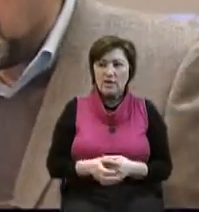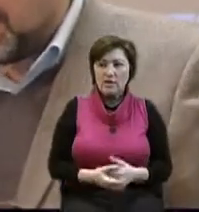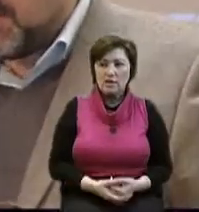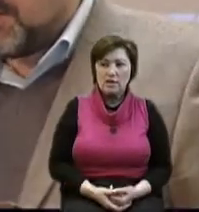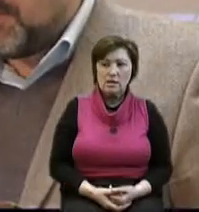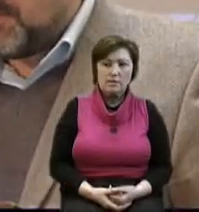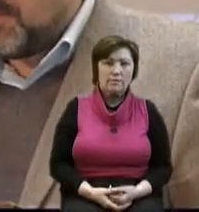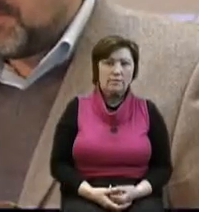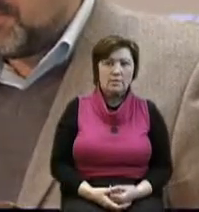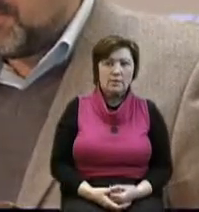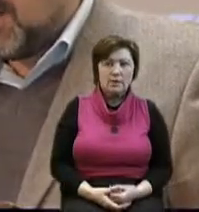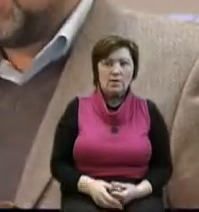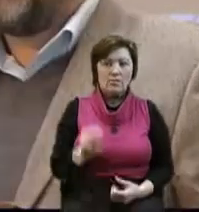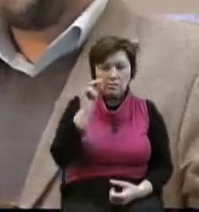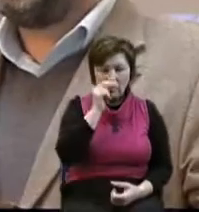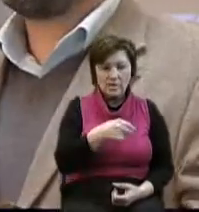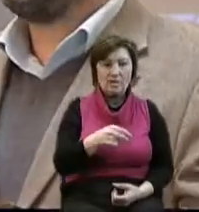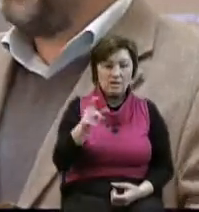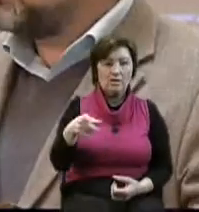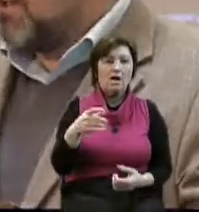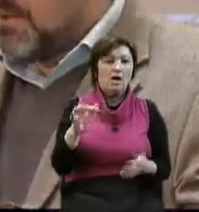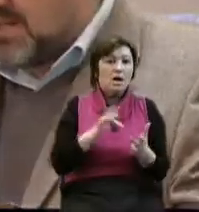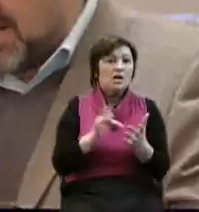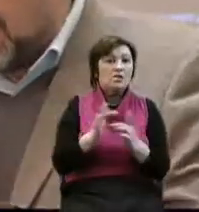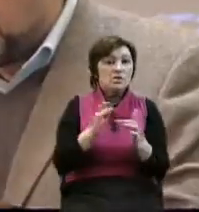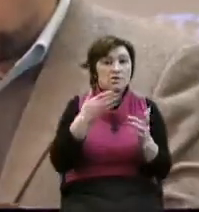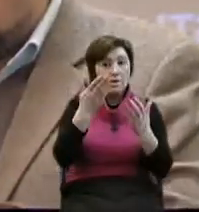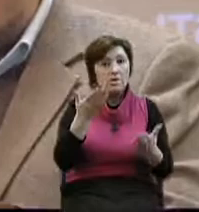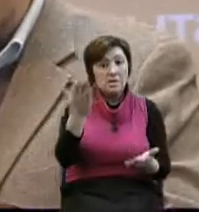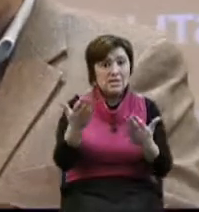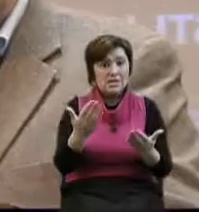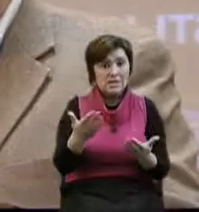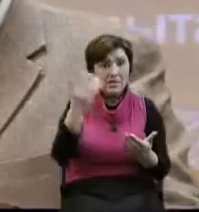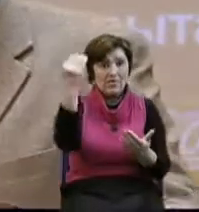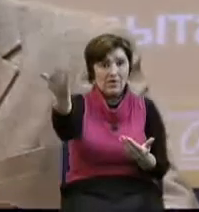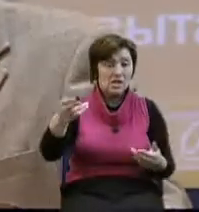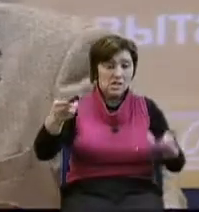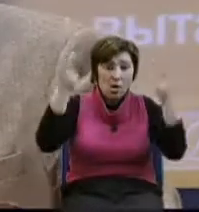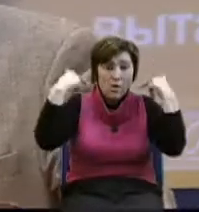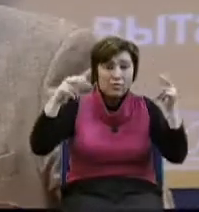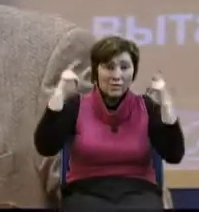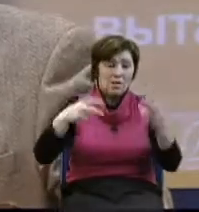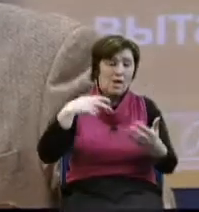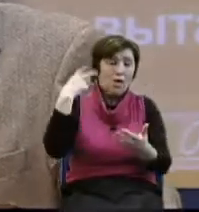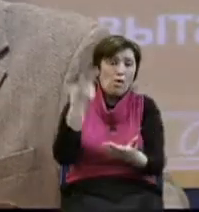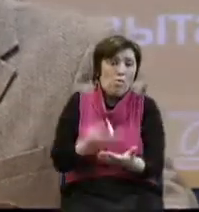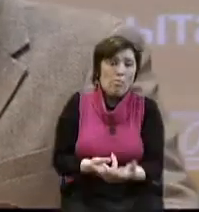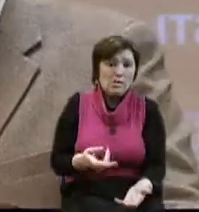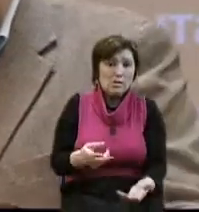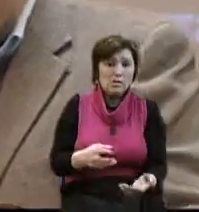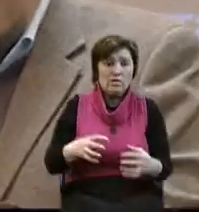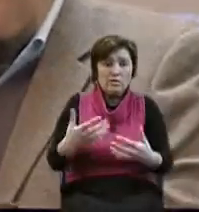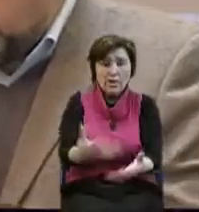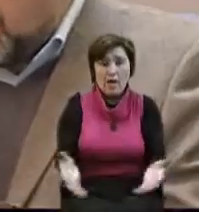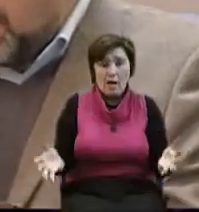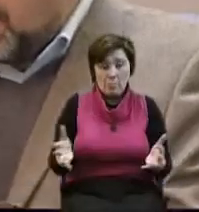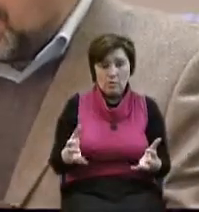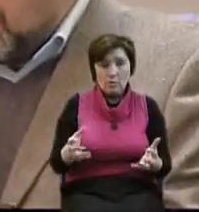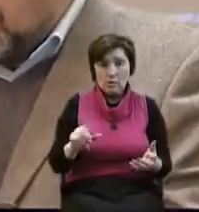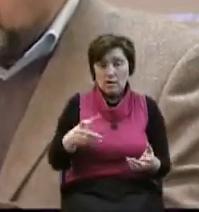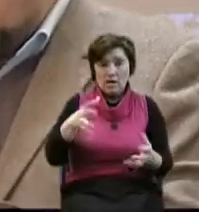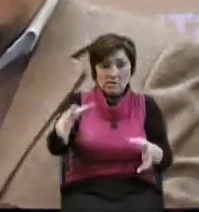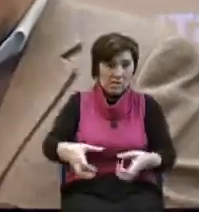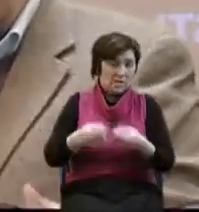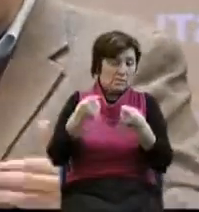их овец. Если ваша овца упадет в яму, не возьмет ли